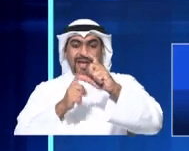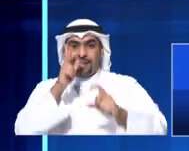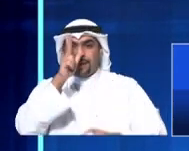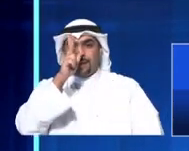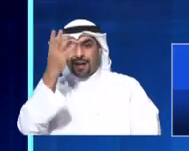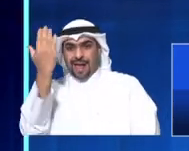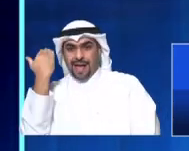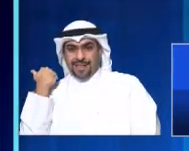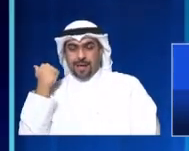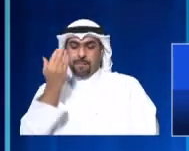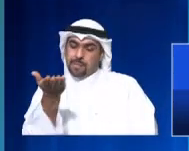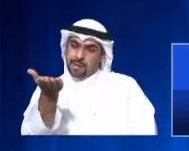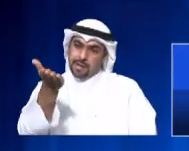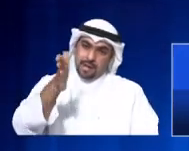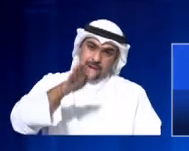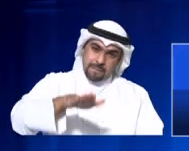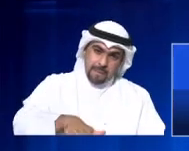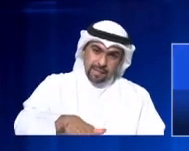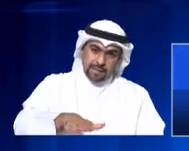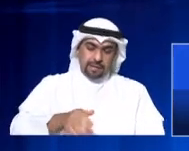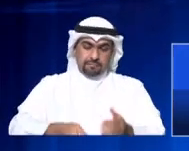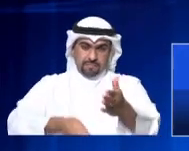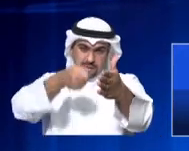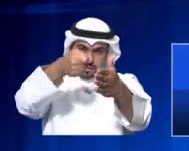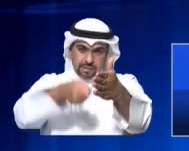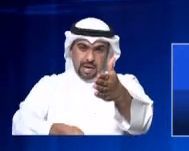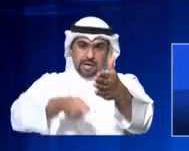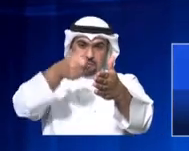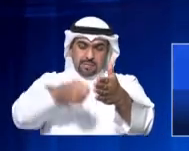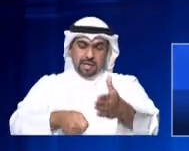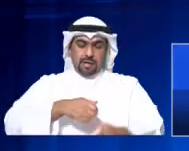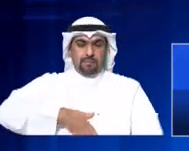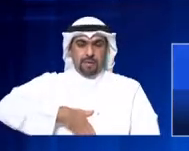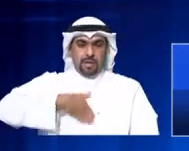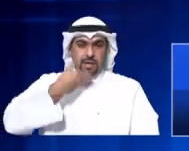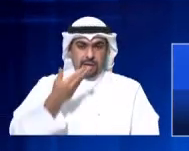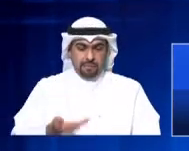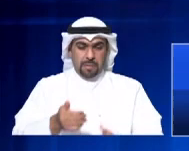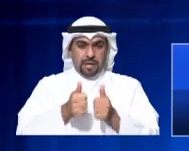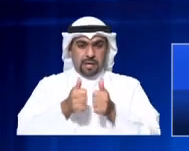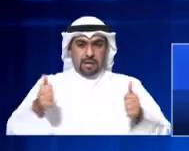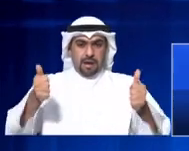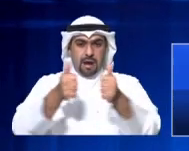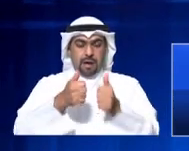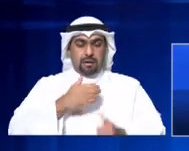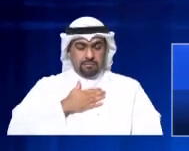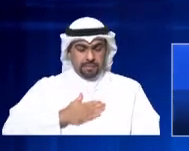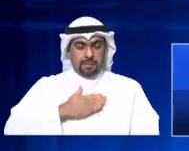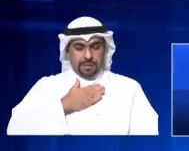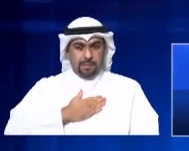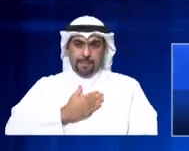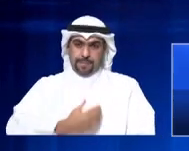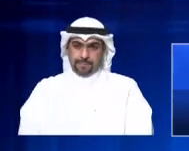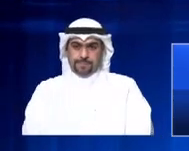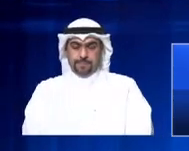رئيس الاتحاد السوفيتي السابق ميخائيل غورباتشوف، راجيا سمو رعاه الله لأسرته وذوي جميل الصبر.